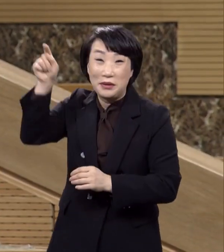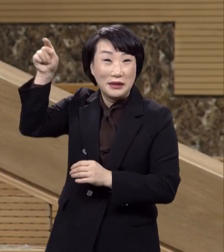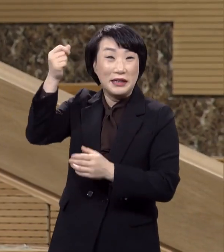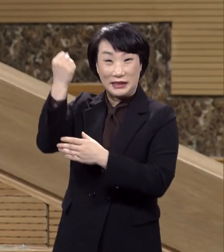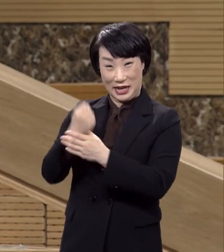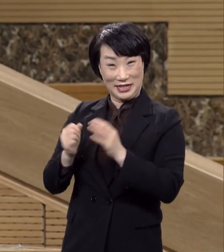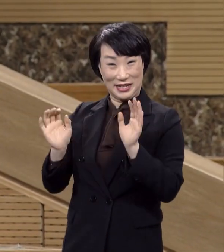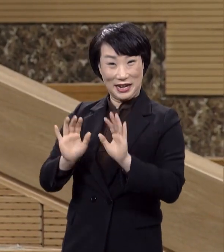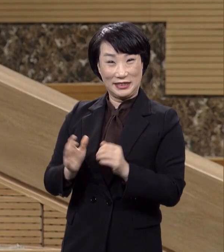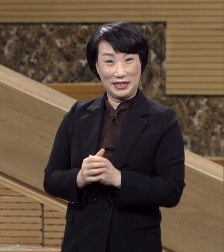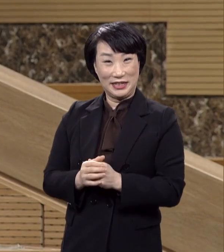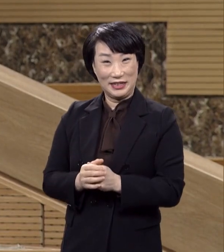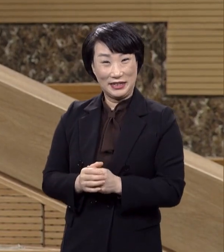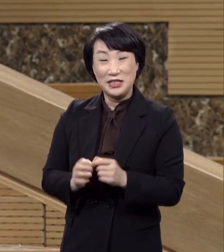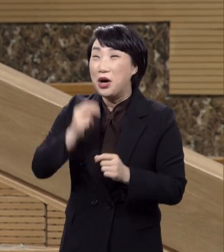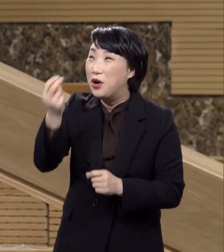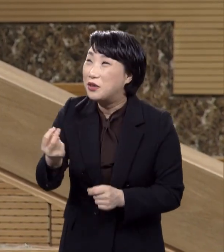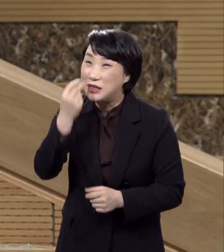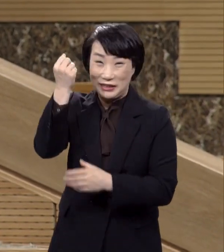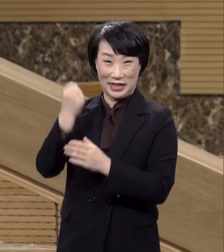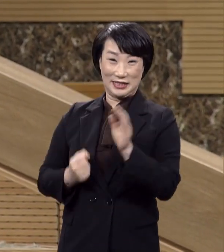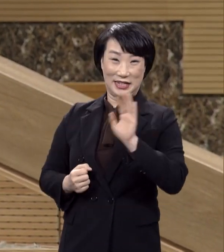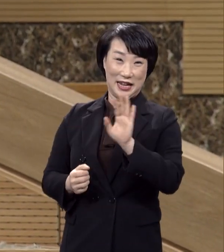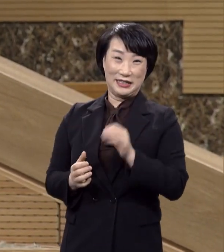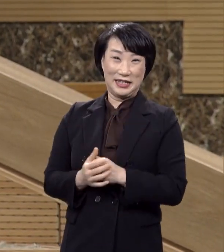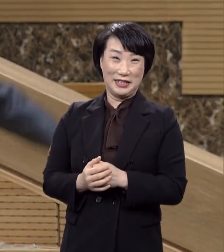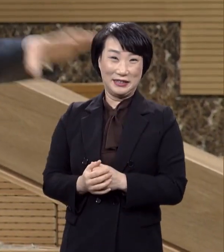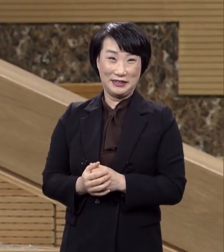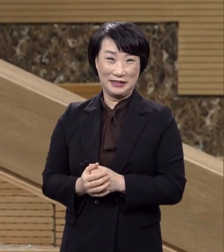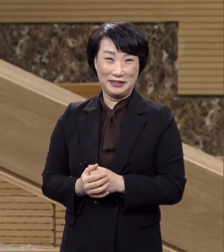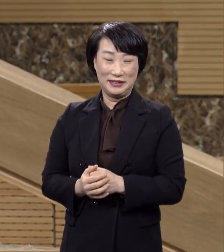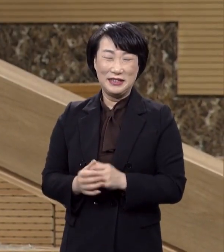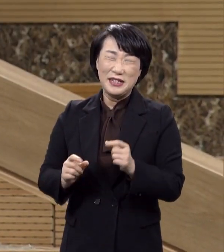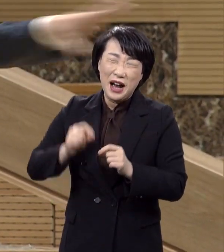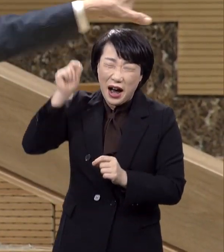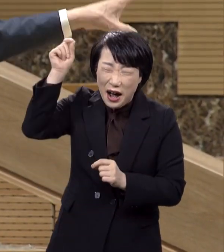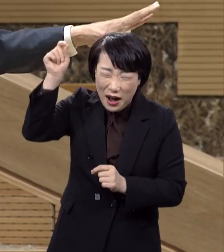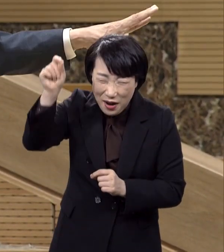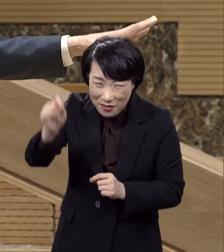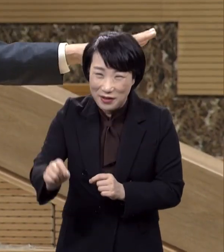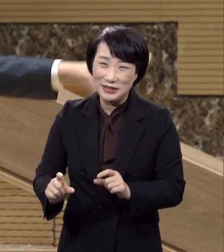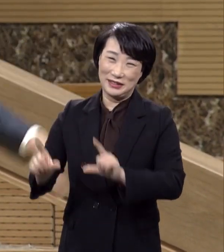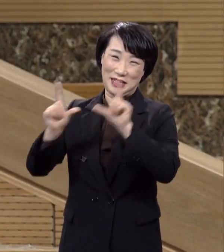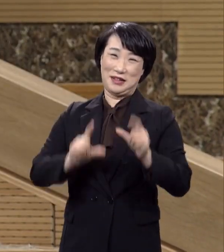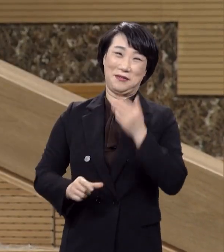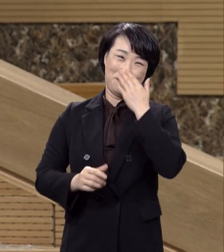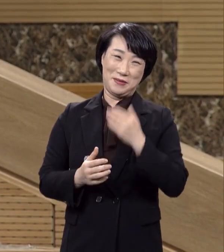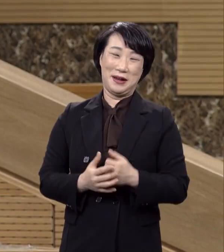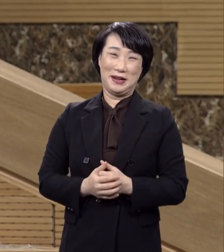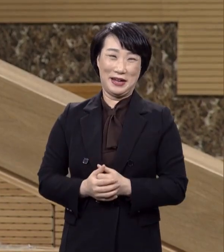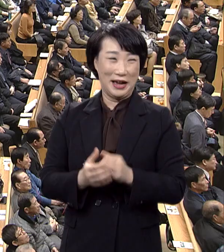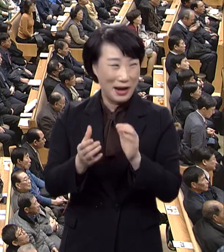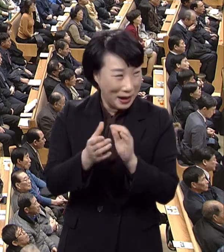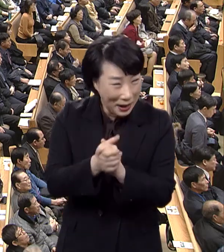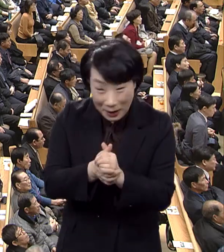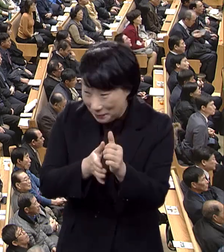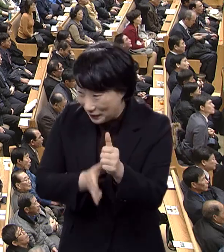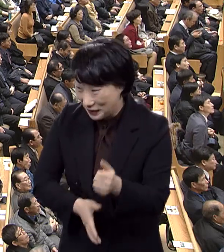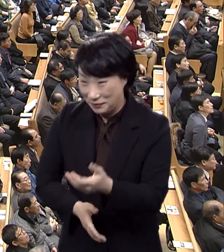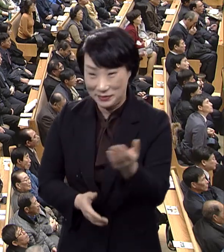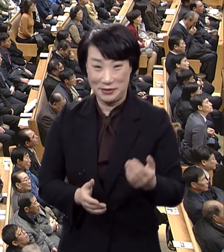낡아지지 않습니다. 영생은 낡아지지 않습니다. 영원히 삽니다. 아멘